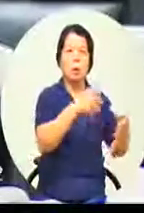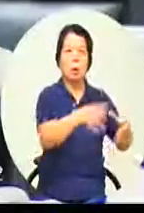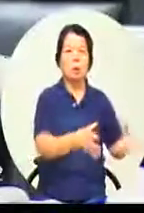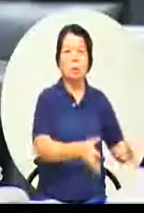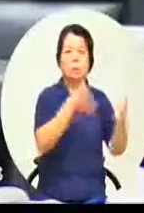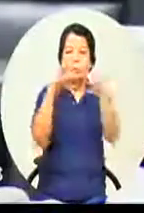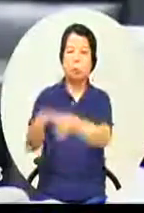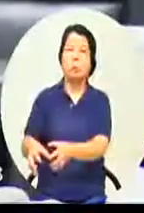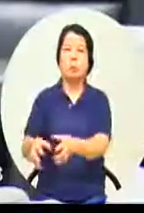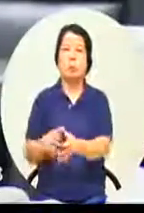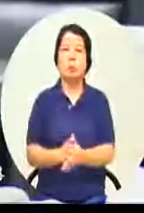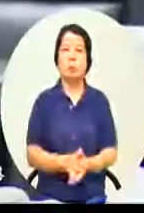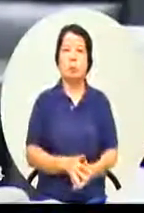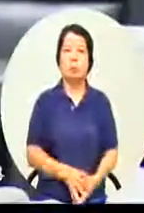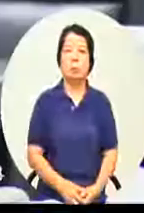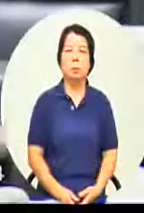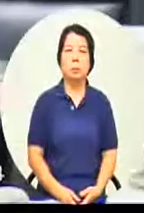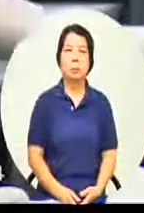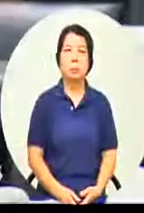了啊。